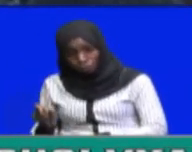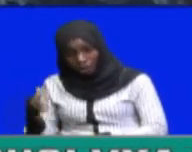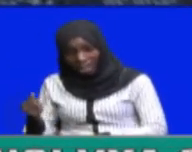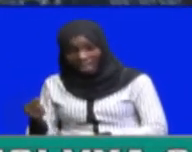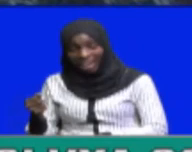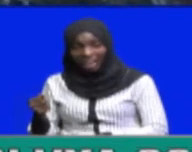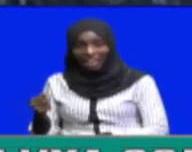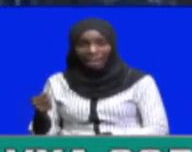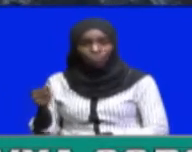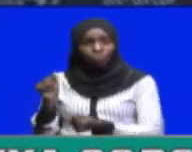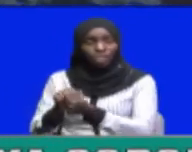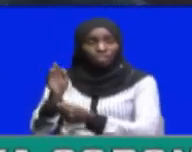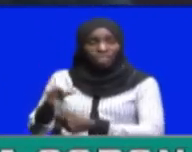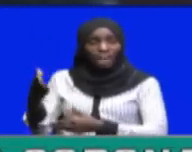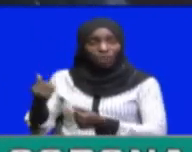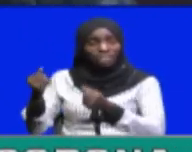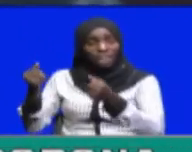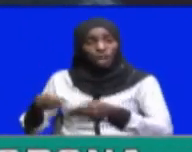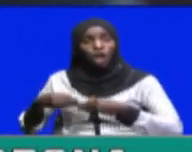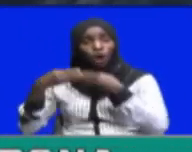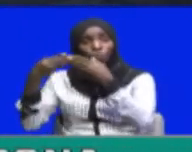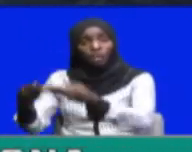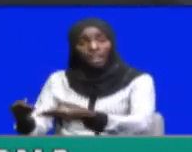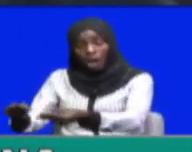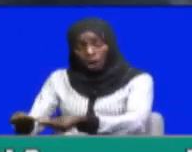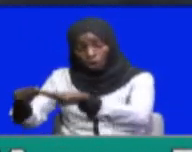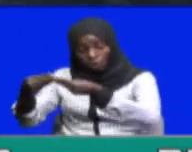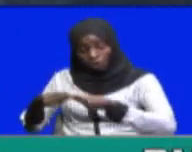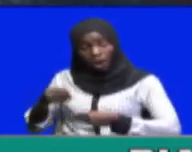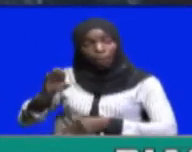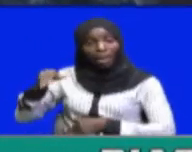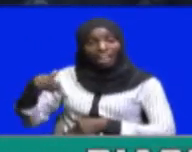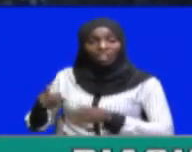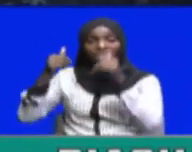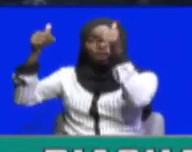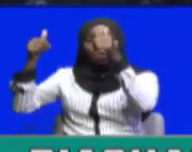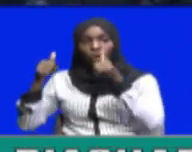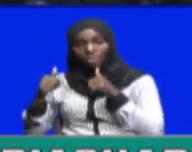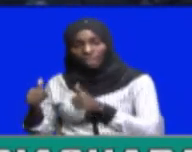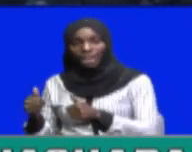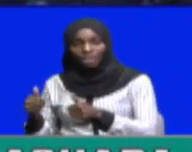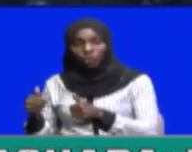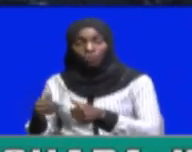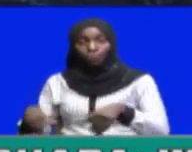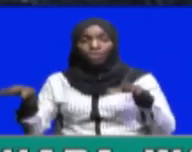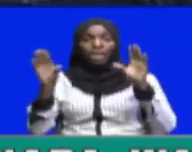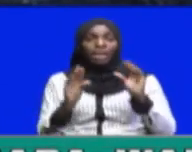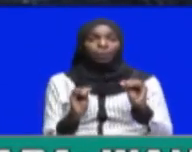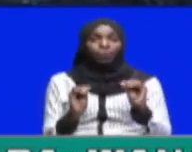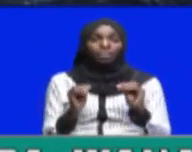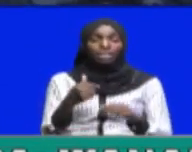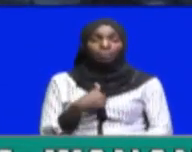aipeleke ihaririwe, na kama imekubalika ndio itengenezwe asome hiyo swali iweze kwenda. Nikiripoti kutoka hapa kisiwani